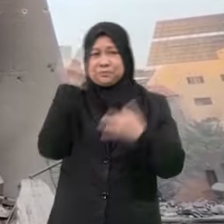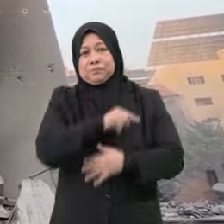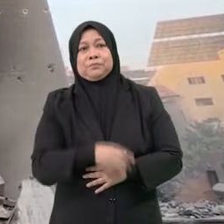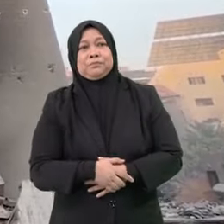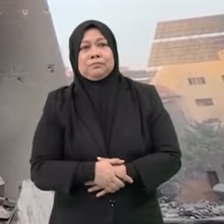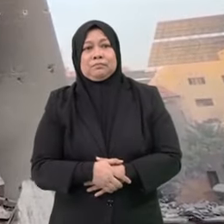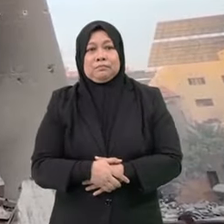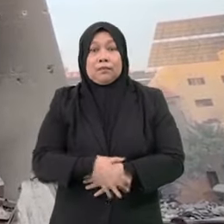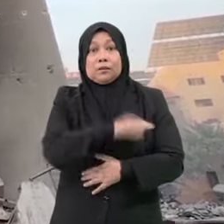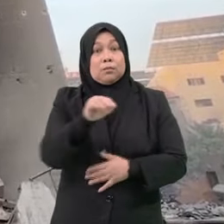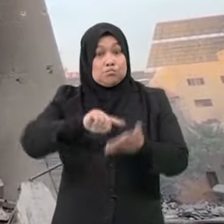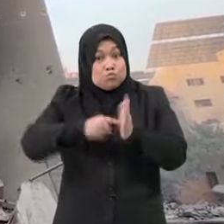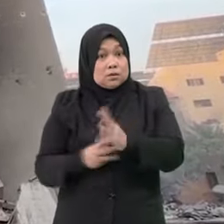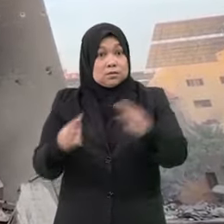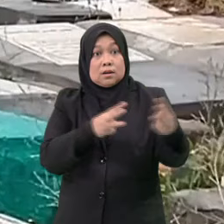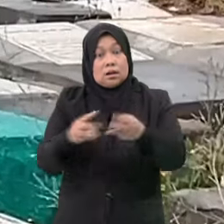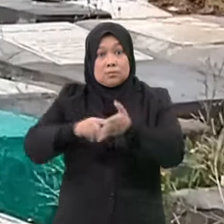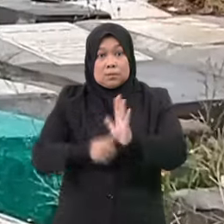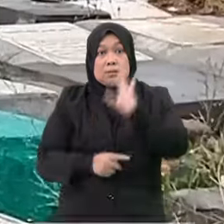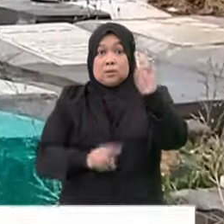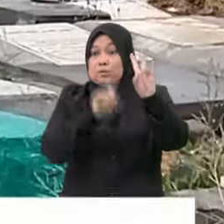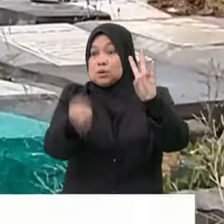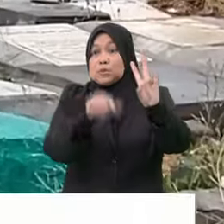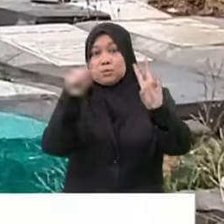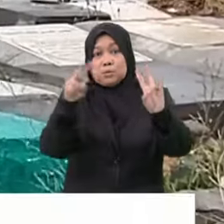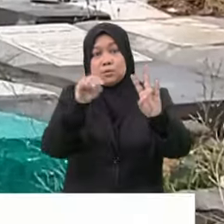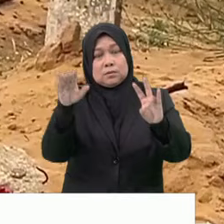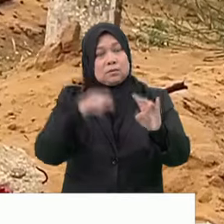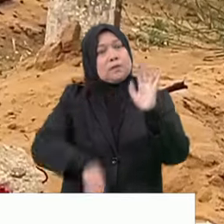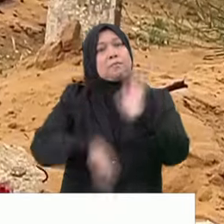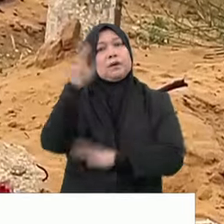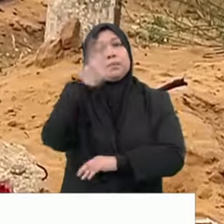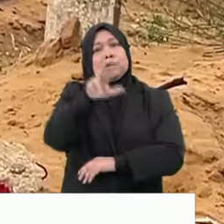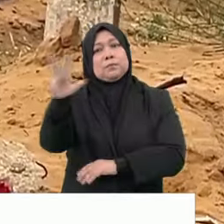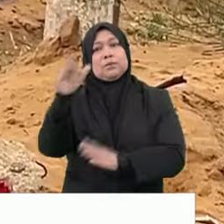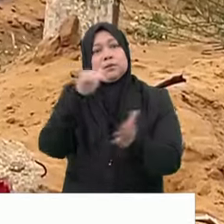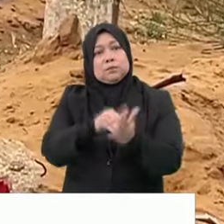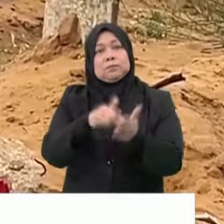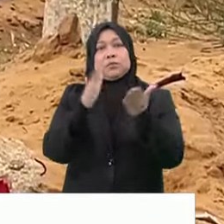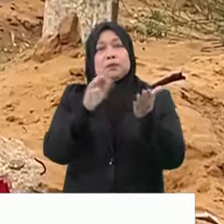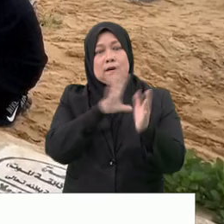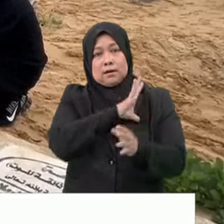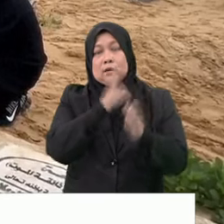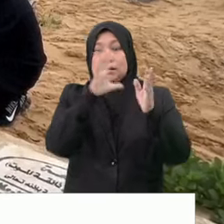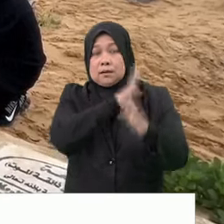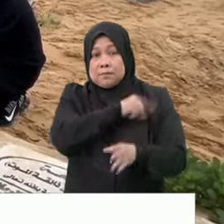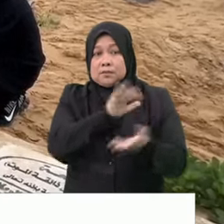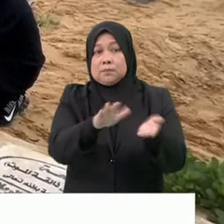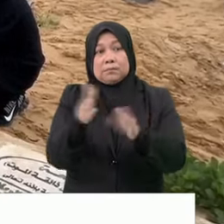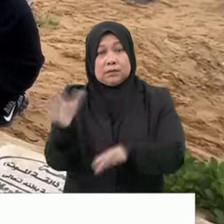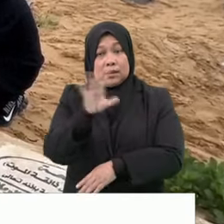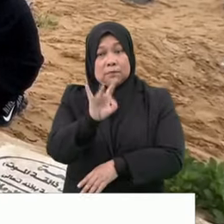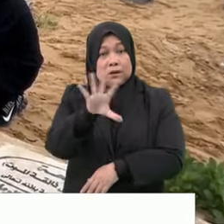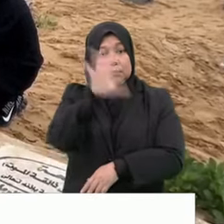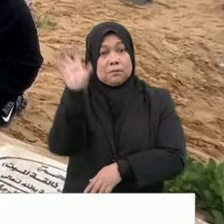Sejak serangan bermula pada 7 Oktober 2023, lebih 33,000 rakyat Palestine terkoban dengan 85